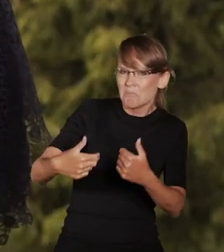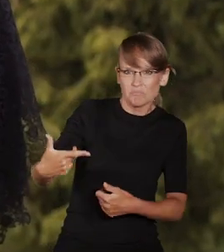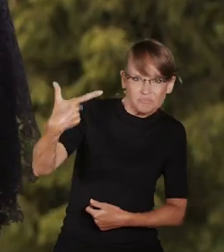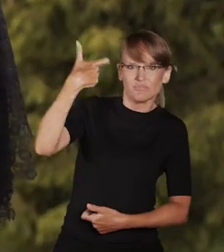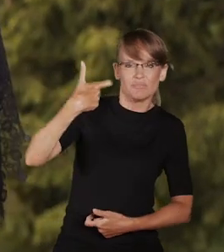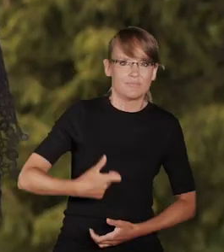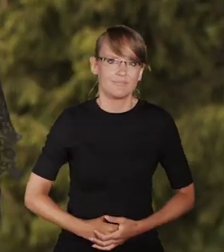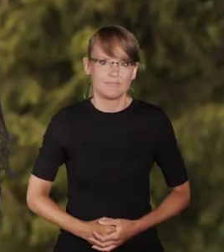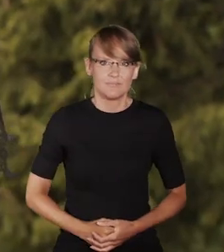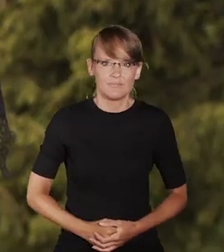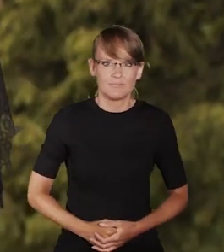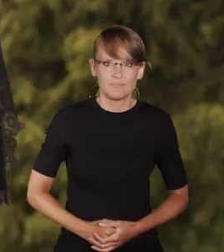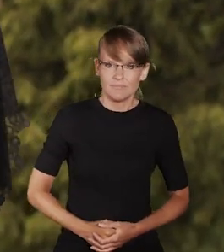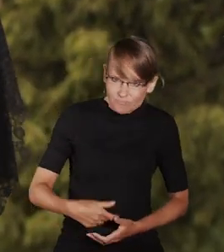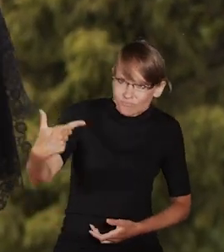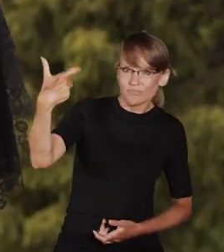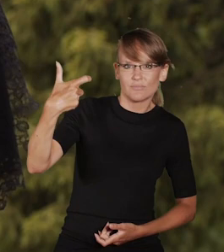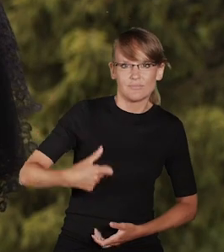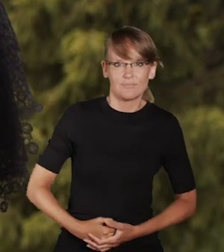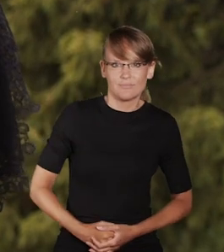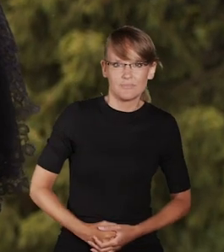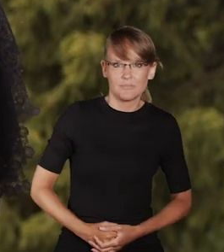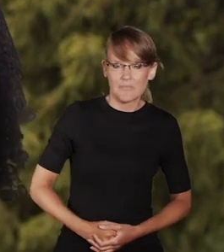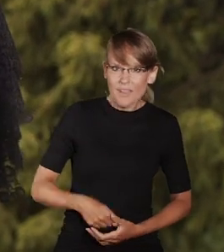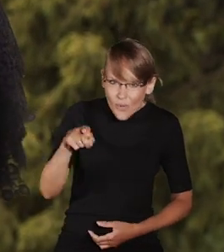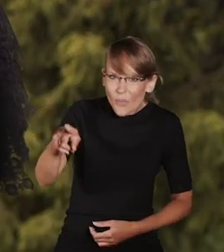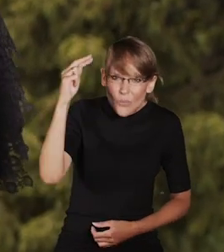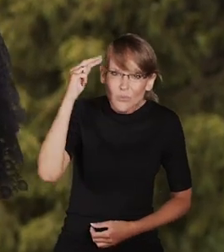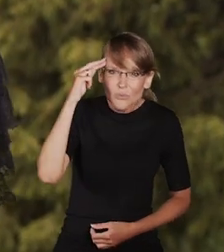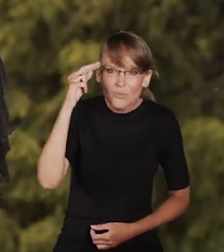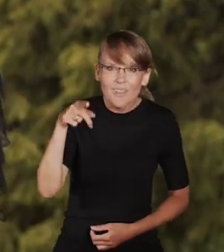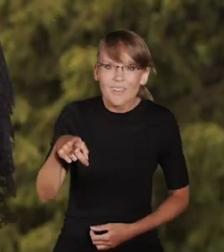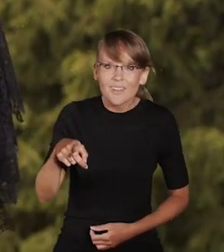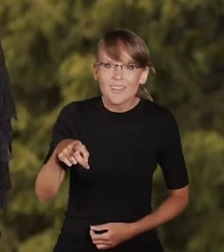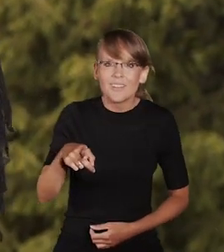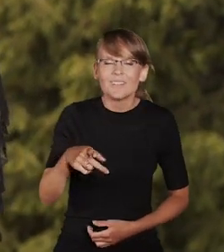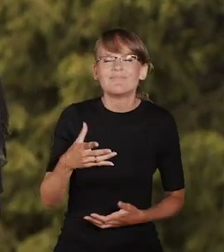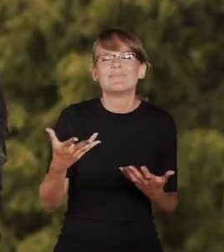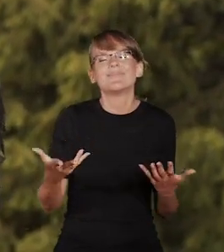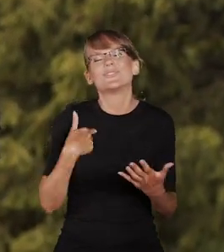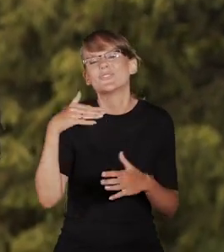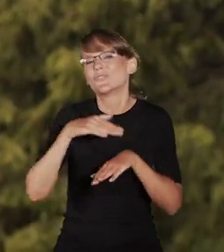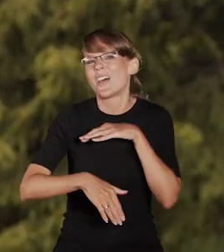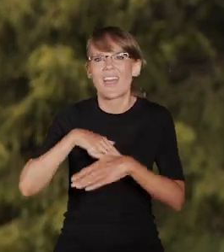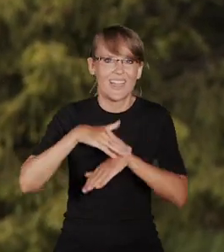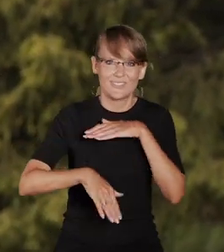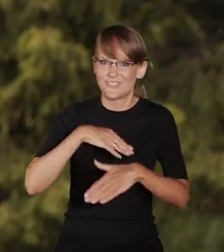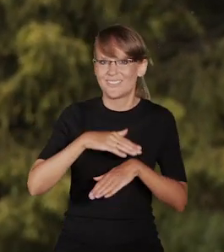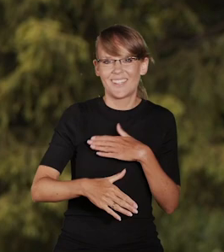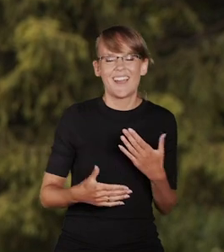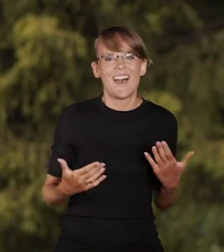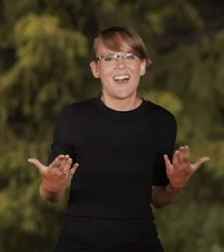spojrzeniem tych cudownych oczu, umrzeć z tej aksamitnej rączki, która trzyma rewolwer. Ja